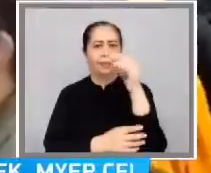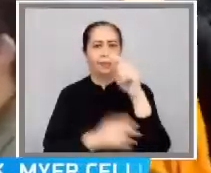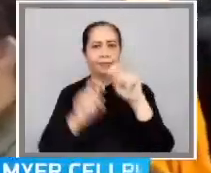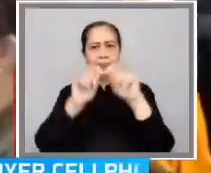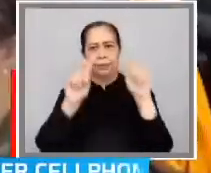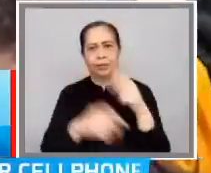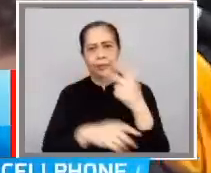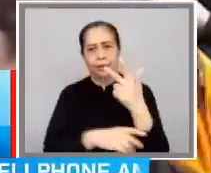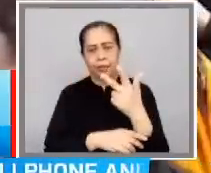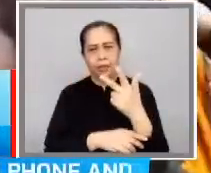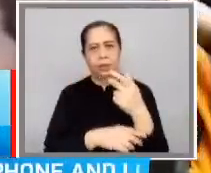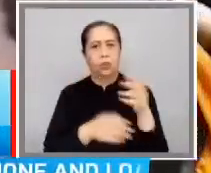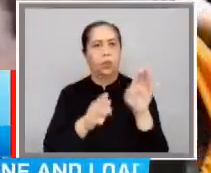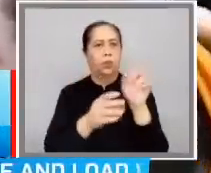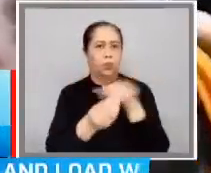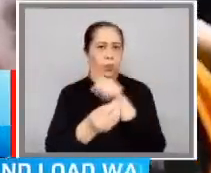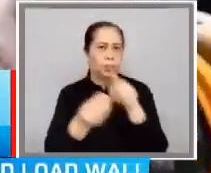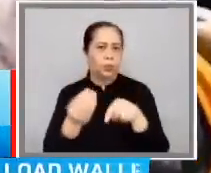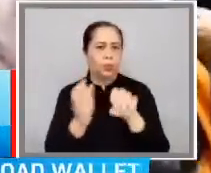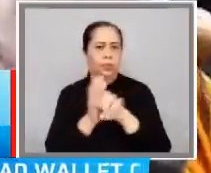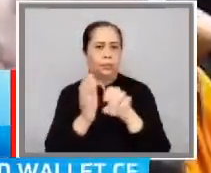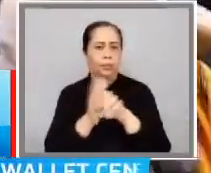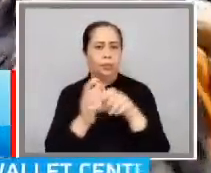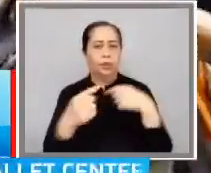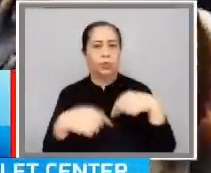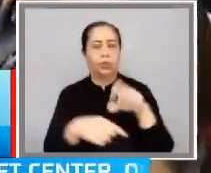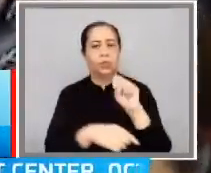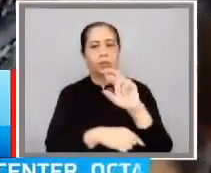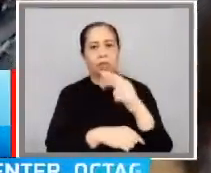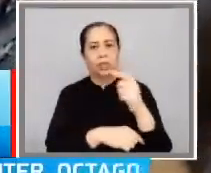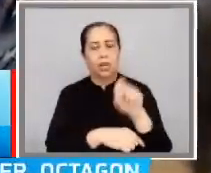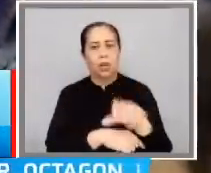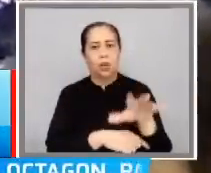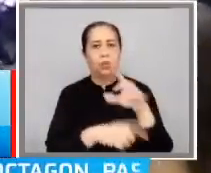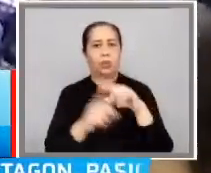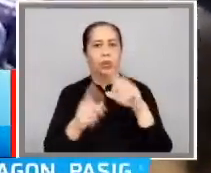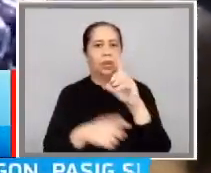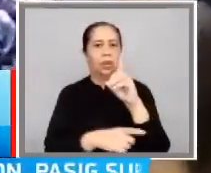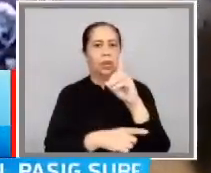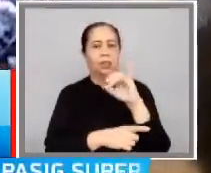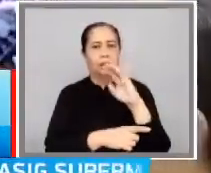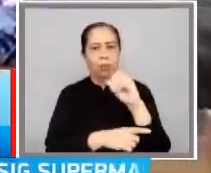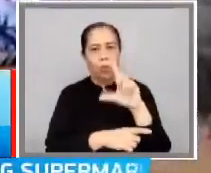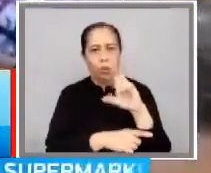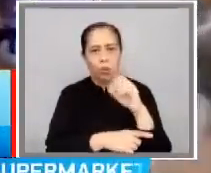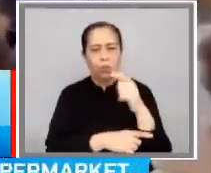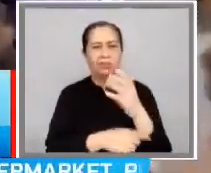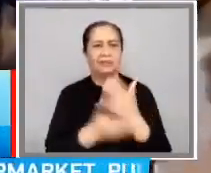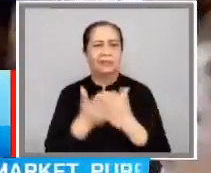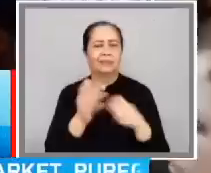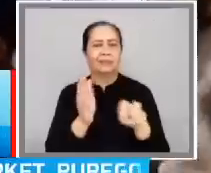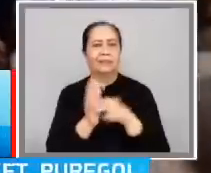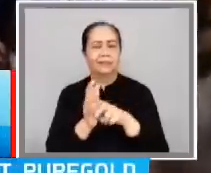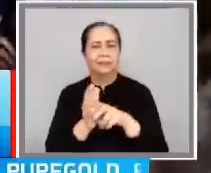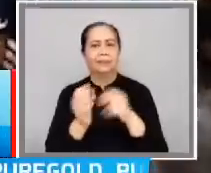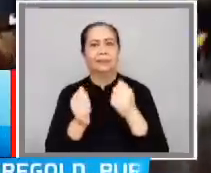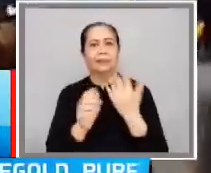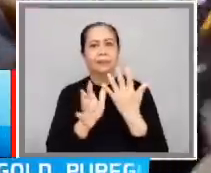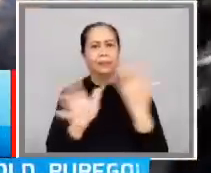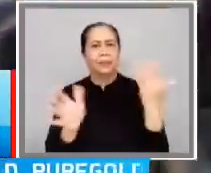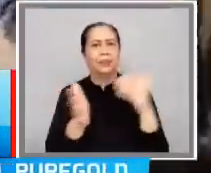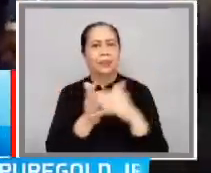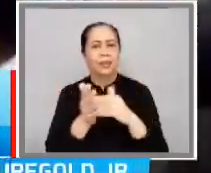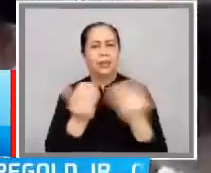kasi ang ilang flights gaya po ng Pasargao at Dipolog. Kaya ang ilan sa mga pasahero pumila muli para mag-rebook